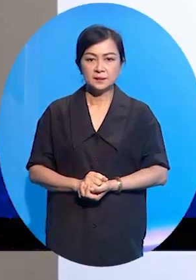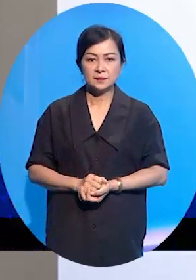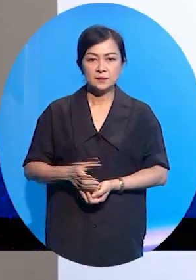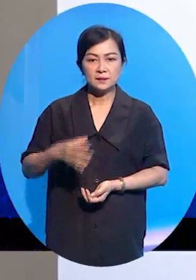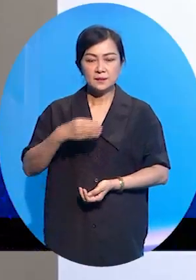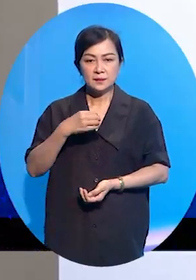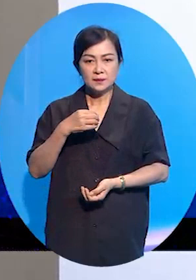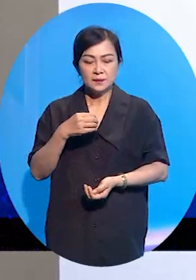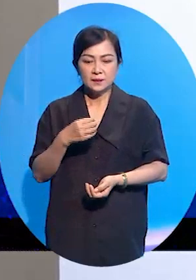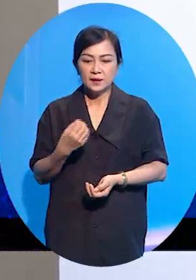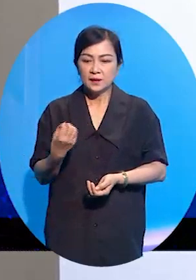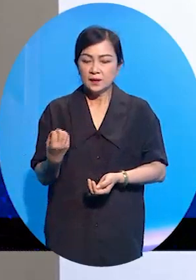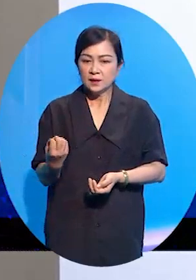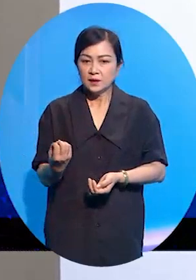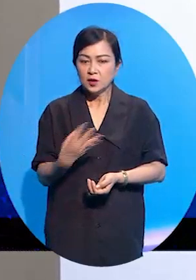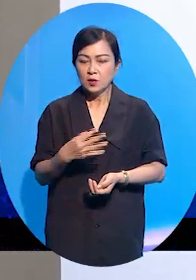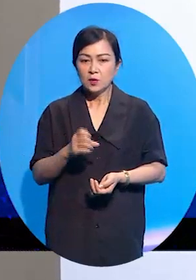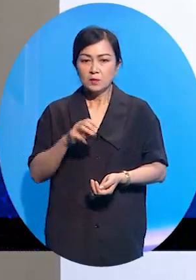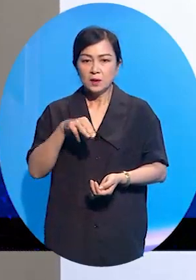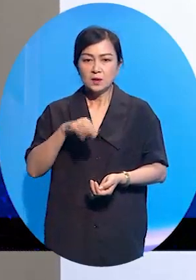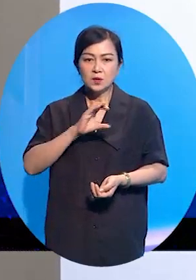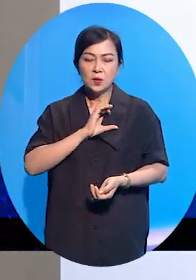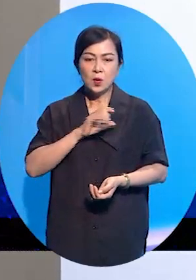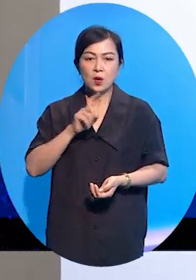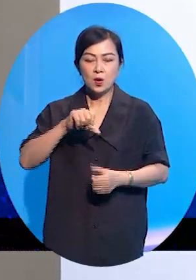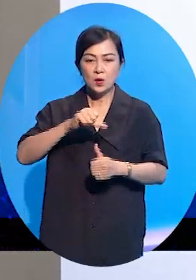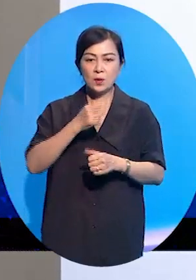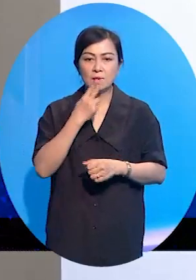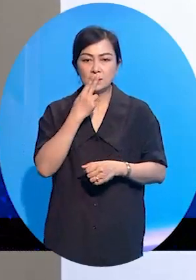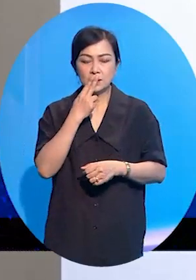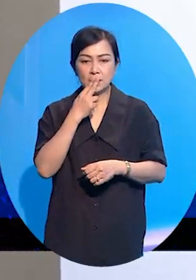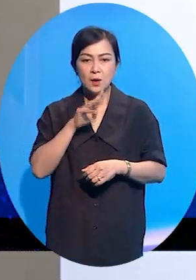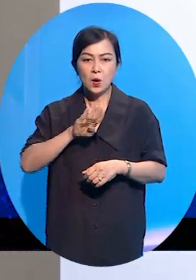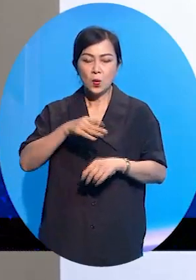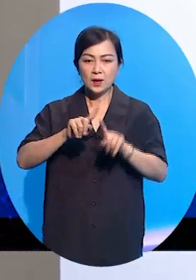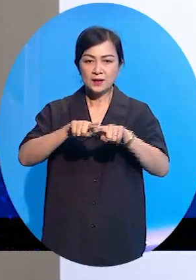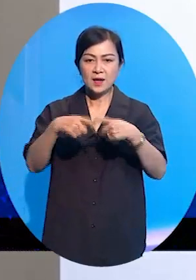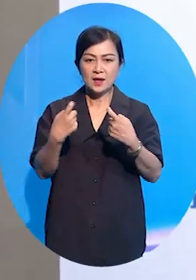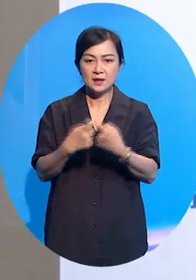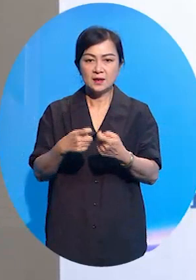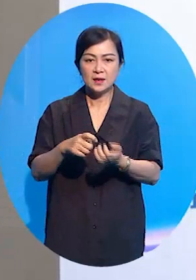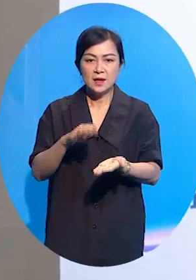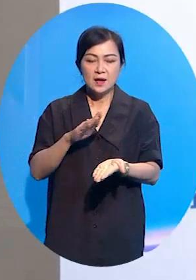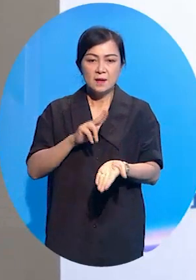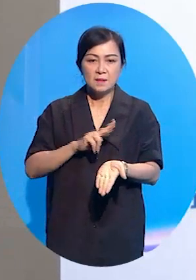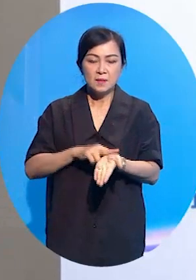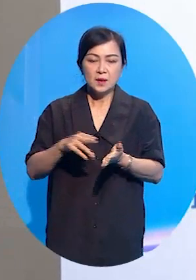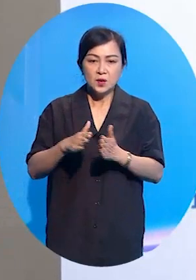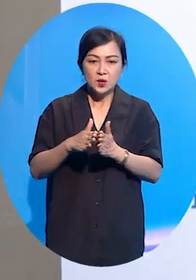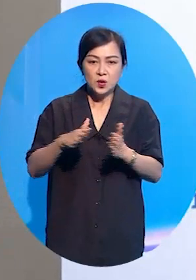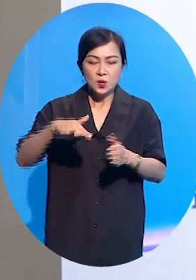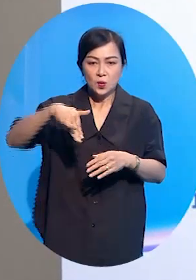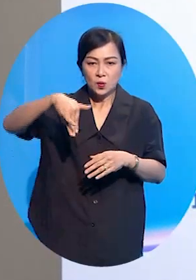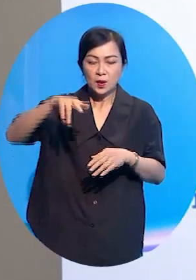Thường cái tỷ lệ mà phình động mạch chủ nó liên quan tới hút thuốc lá hoặc là yếu tố gia đình, thì cái tỷ lệ càng ngày càng tăng á, là cái nguyên